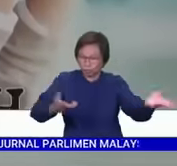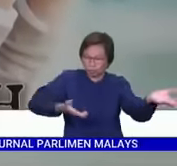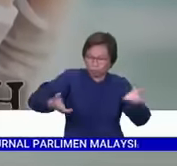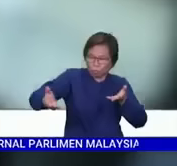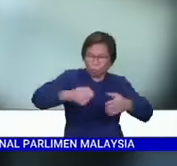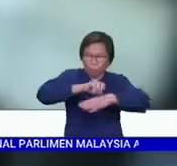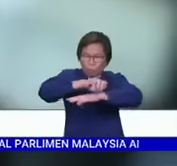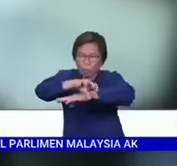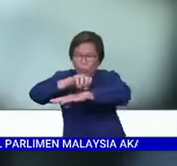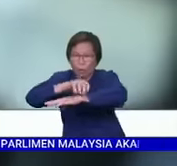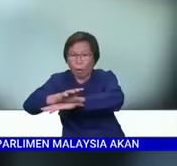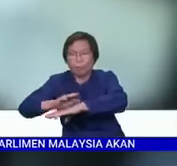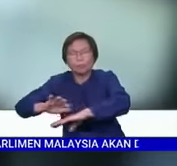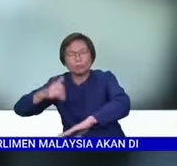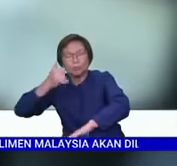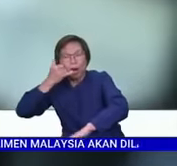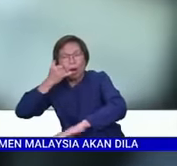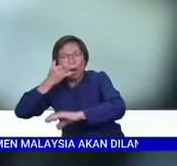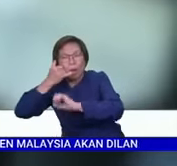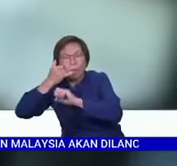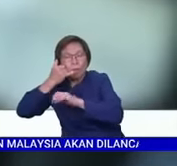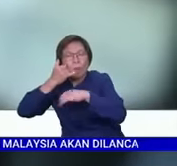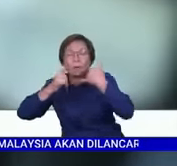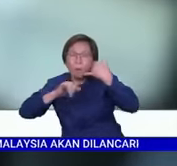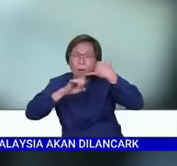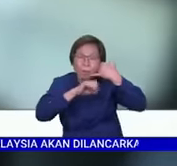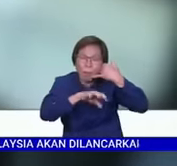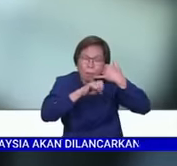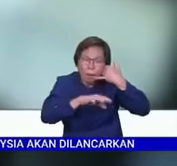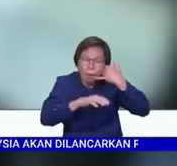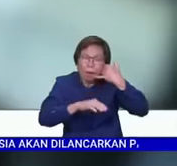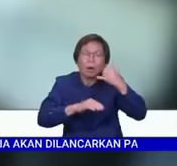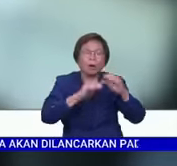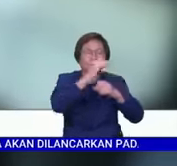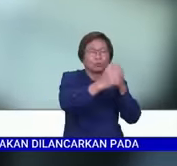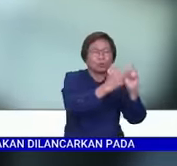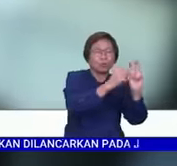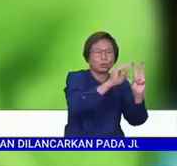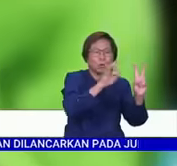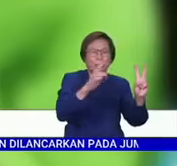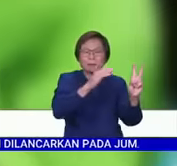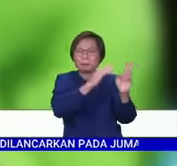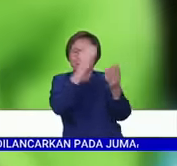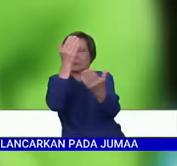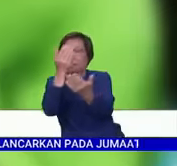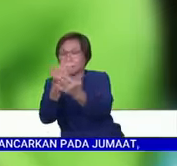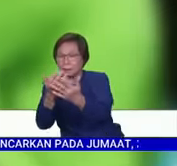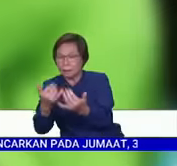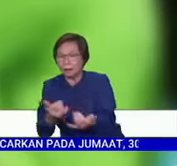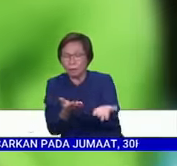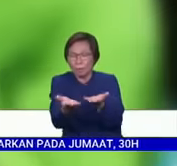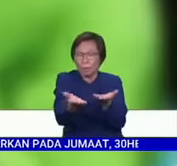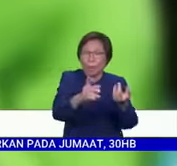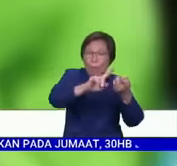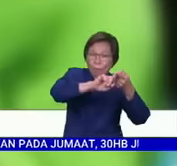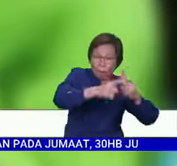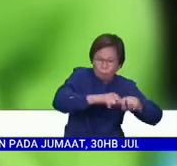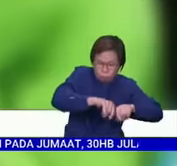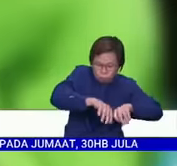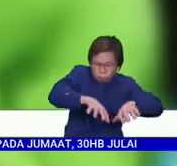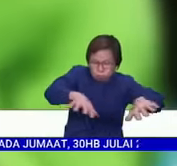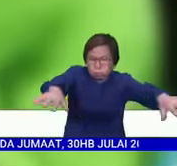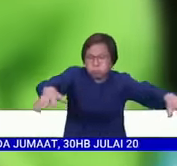peringatan konseling menerusi Trafford pada tahun 2008 sehingga kini pada 2015 peringatan befrienders